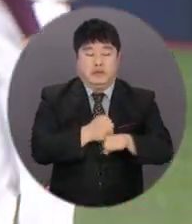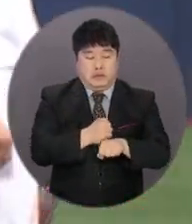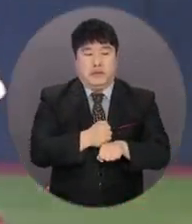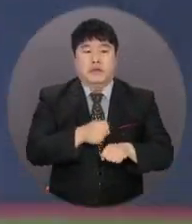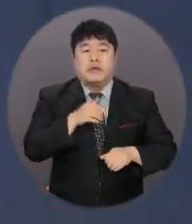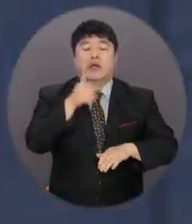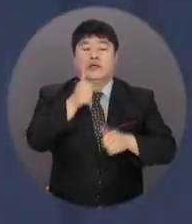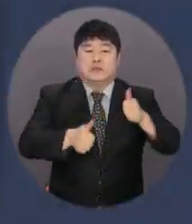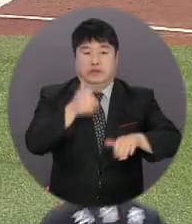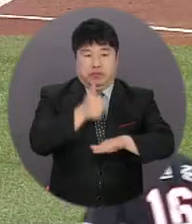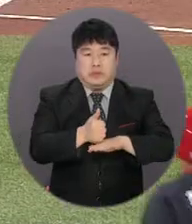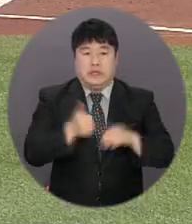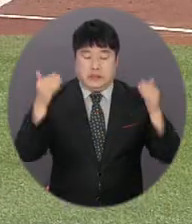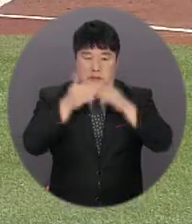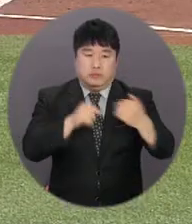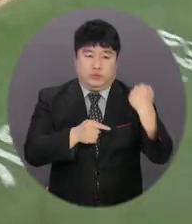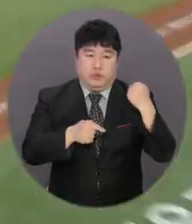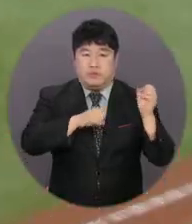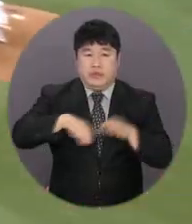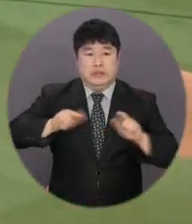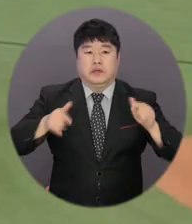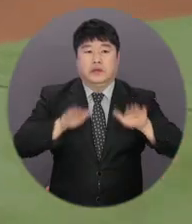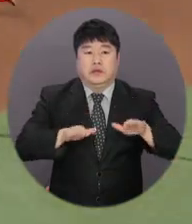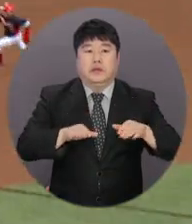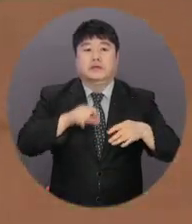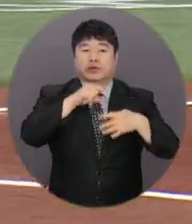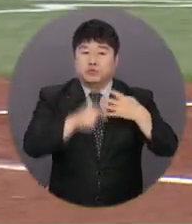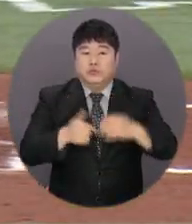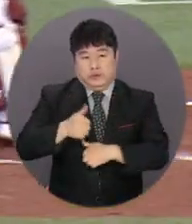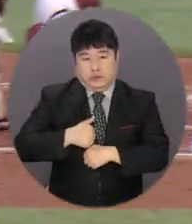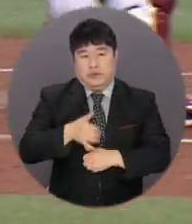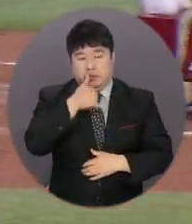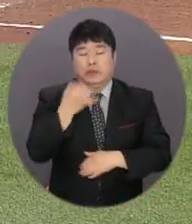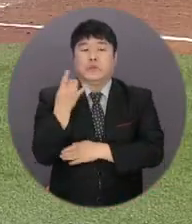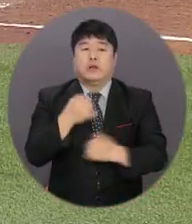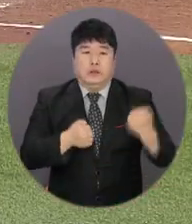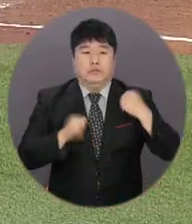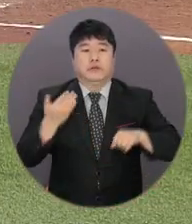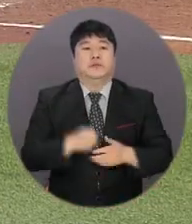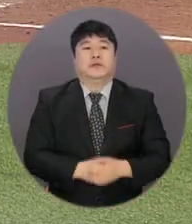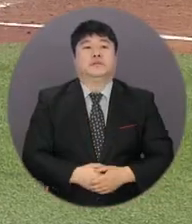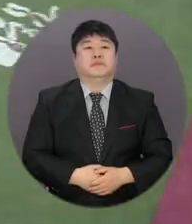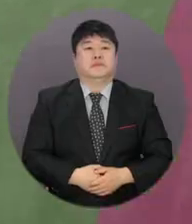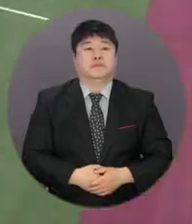경기 막판 집중력을 잃지 않았던 게 현재 순위를 유지하게 하는 원동력입니다.